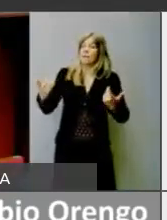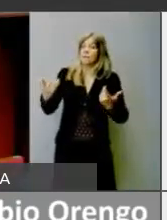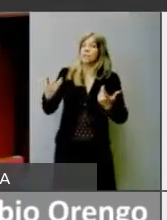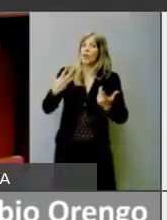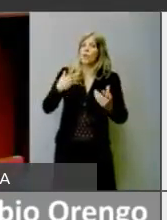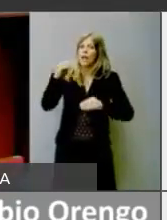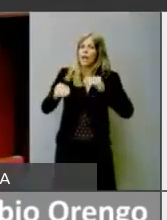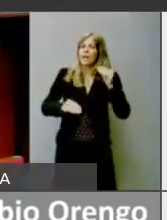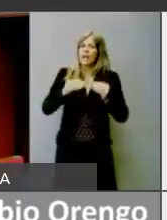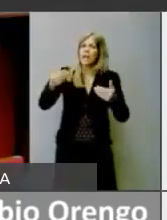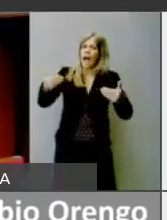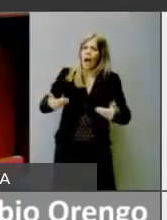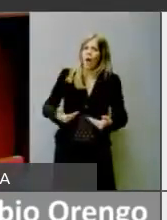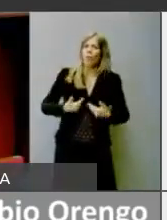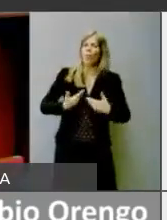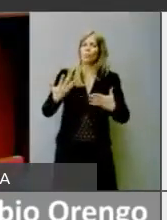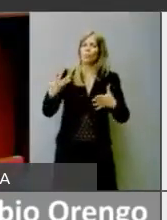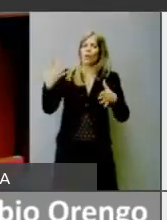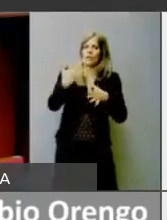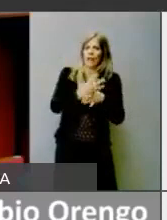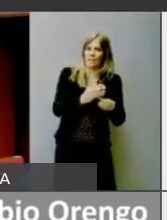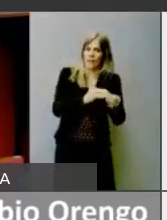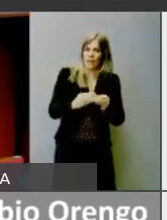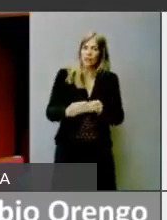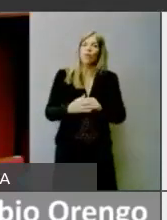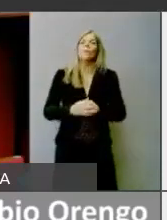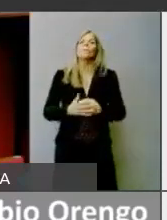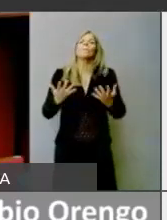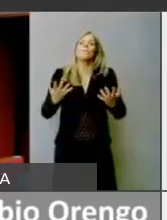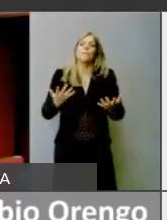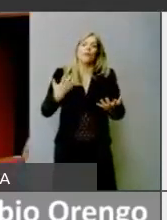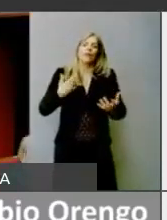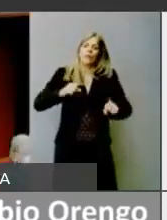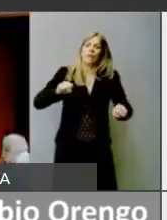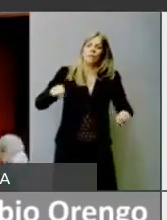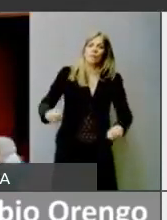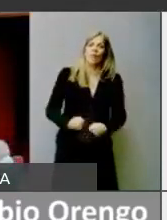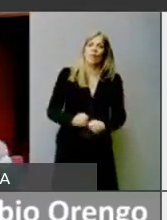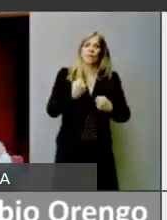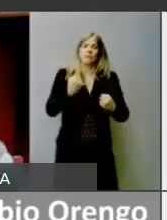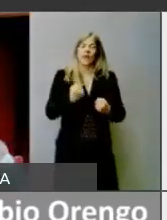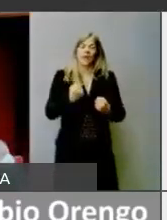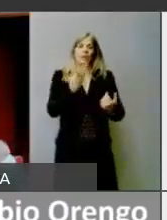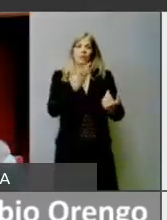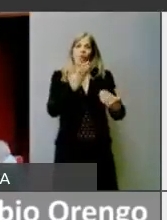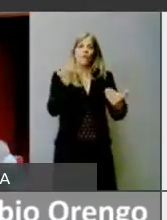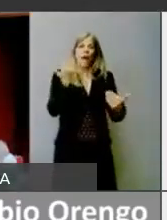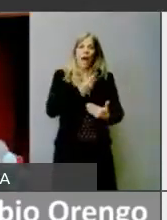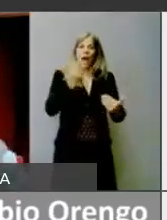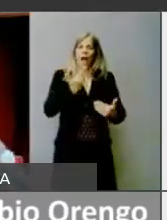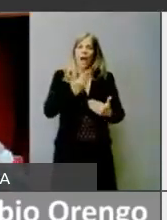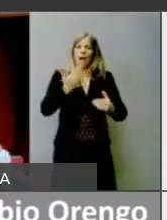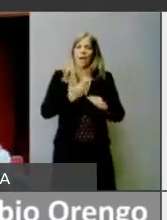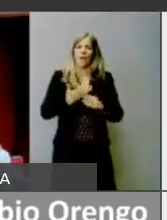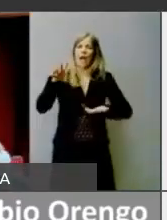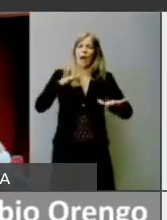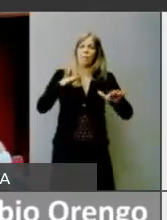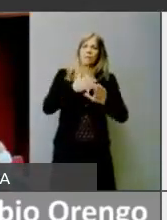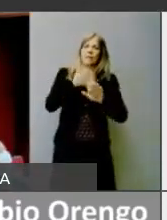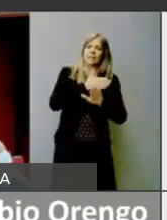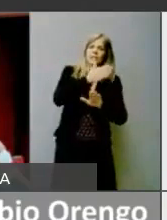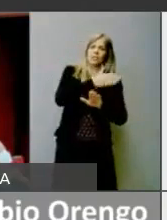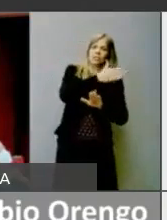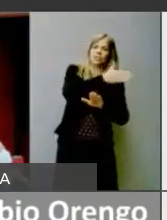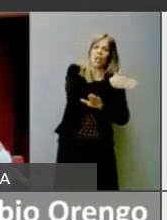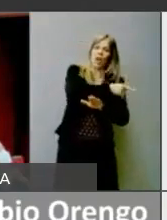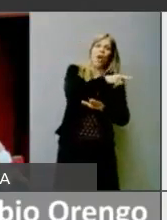intervento. E stiamo cercando di riparare gli errori che hanno fatto le amministrazioni precedenti, dove